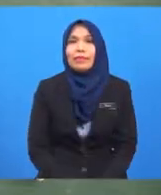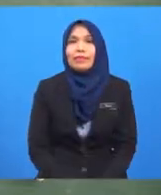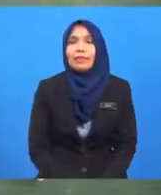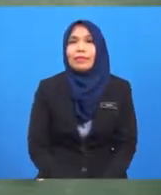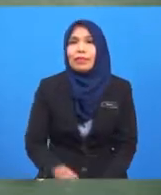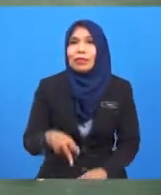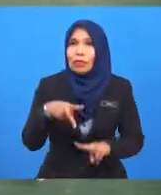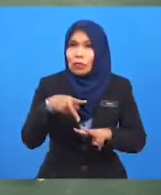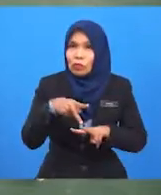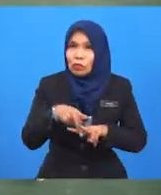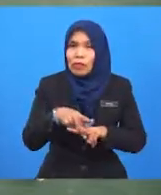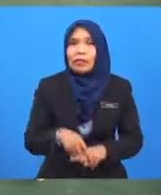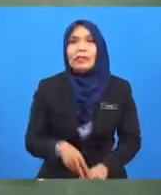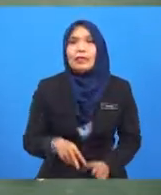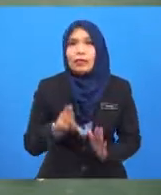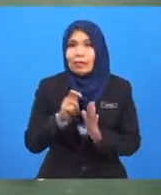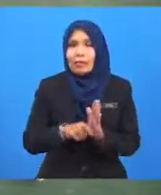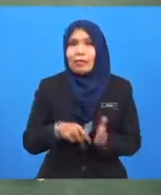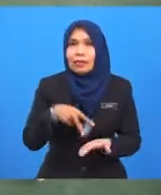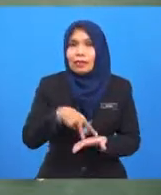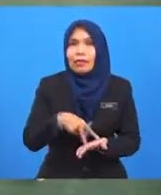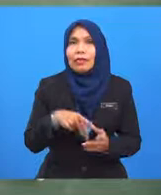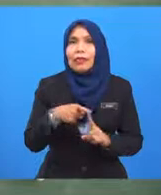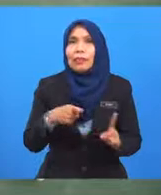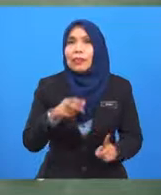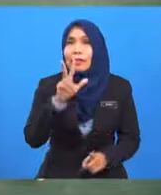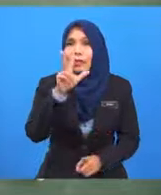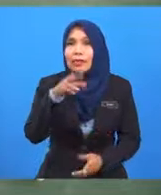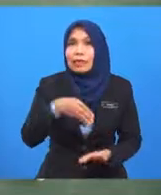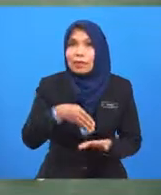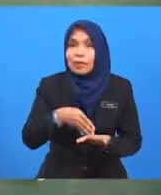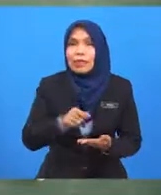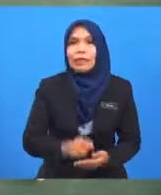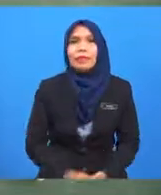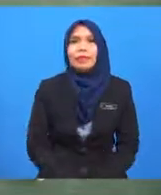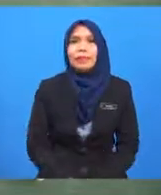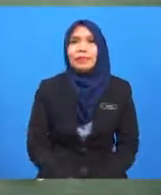Tuas terdiri daripada tiga bahagian, iaitu